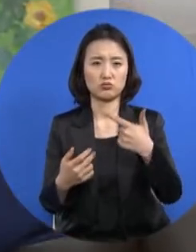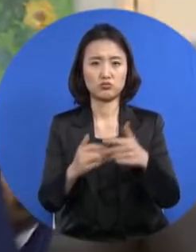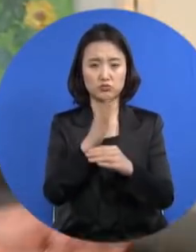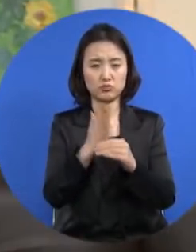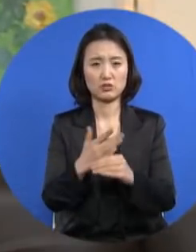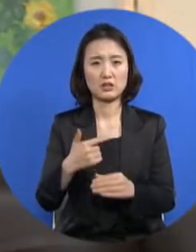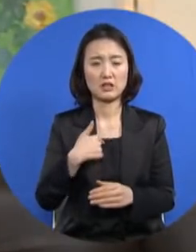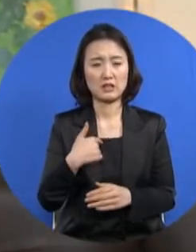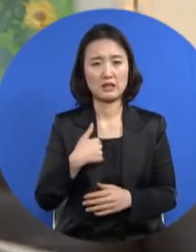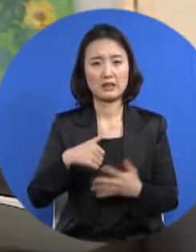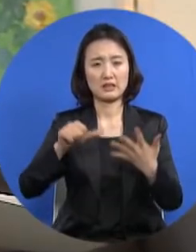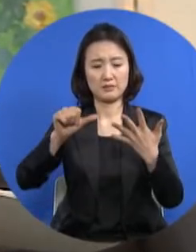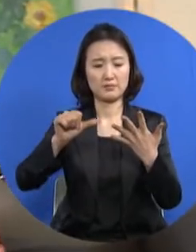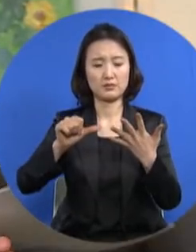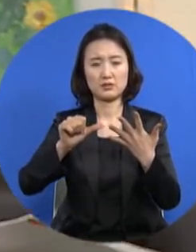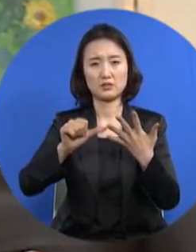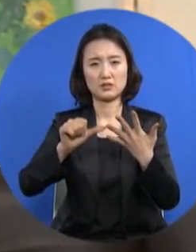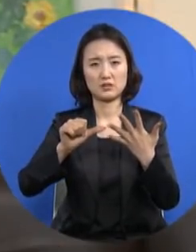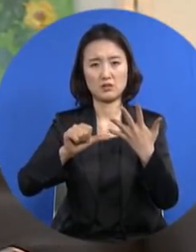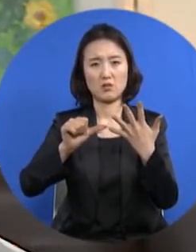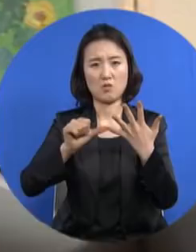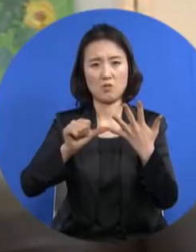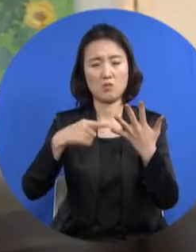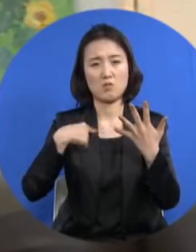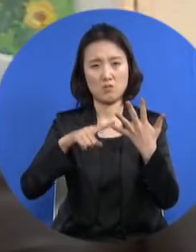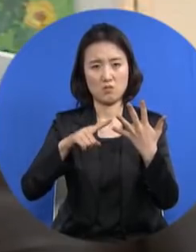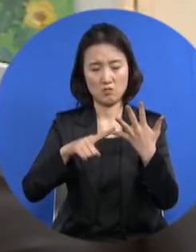돈이 많지는 않아서 좋게 좋은